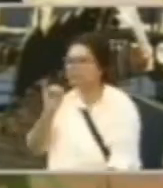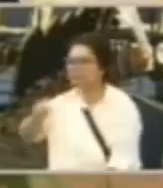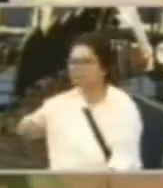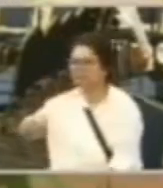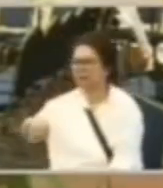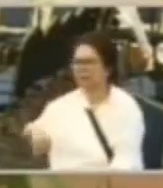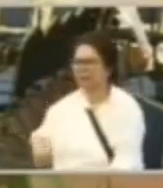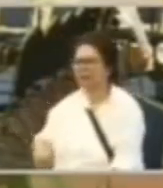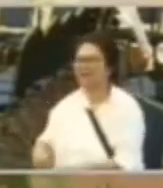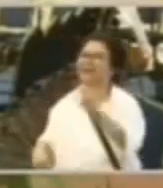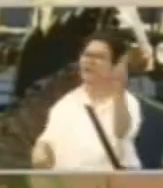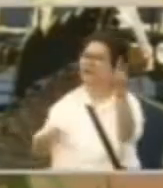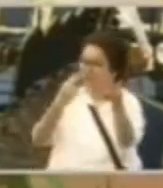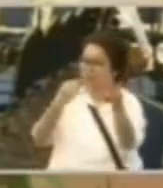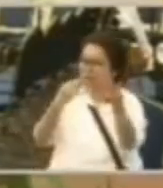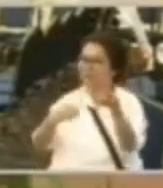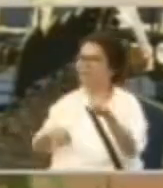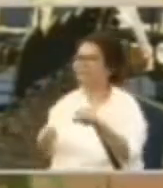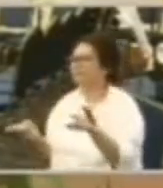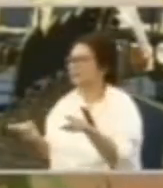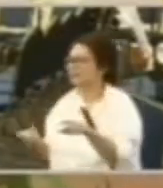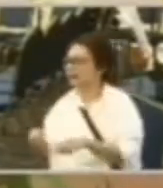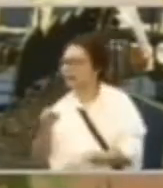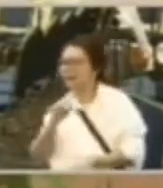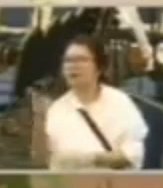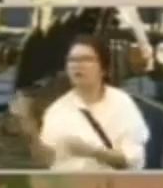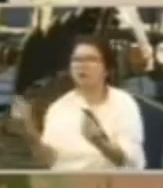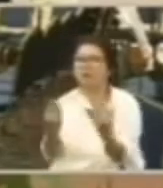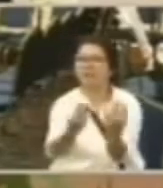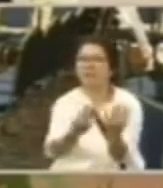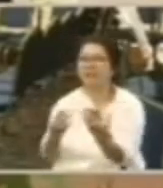Ini orang misa saja cari enaknya.